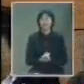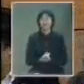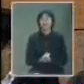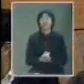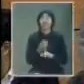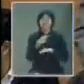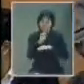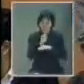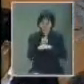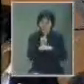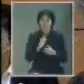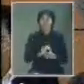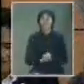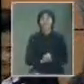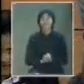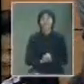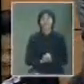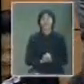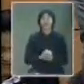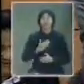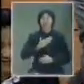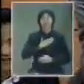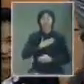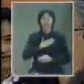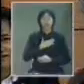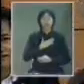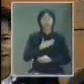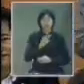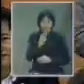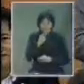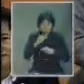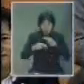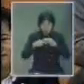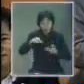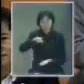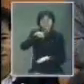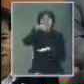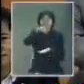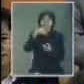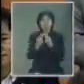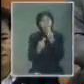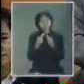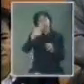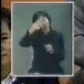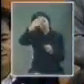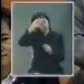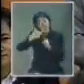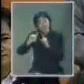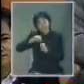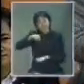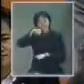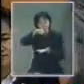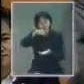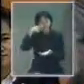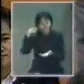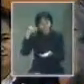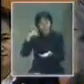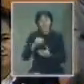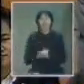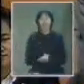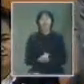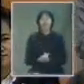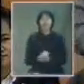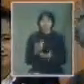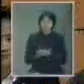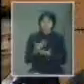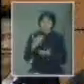ครับนี้ผมเลยเรียกว่าตะกร้าของขวัญเยี่ยมคนไข้เวลาเราไปซื้อตะกร้า